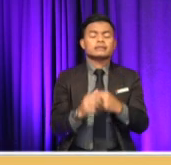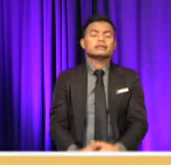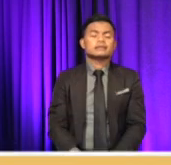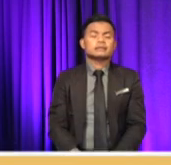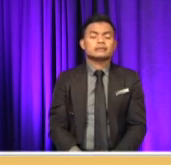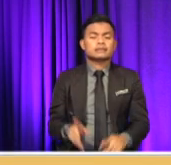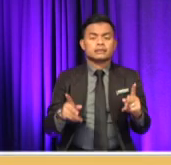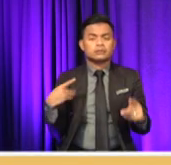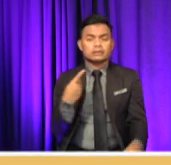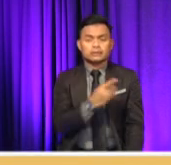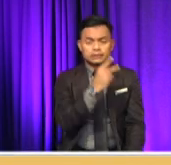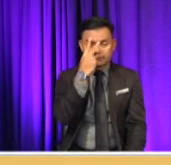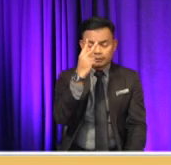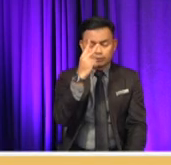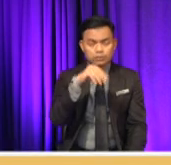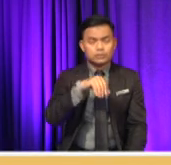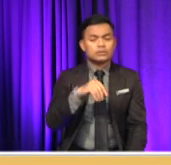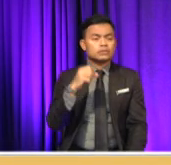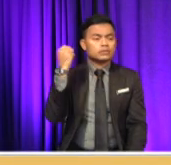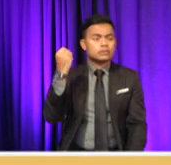adik-adik dekat rumah tuh selalu